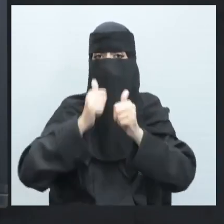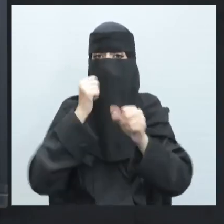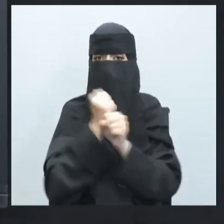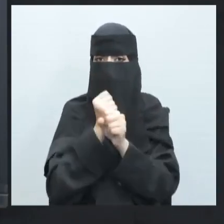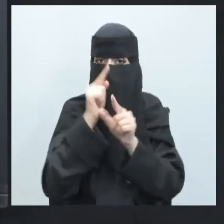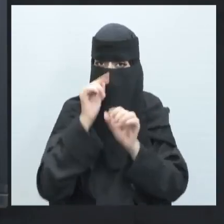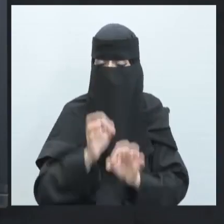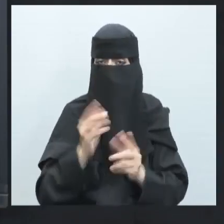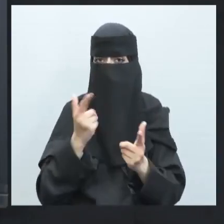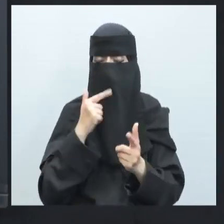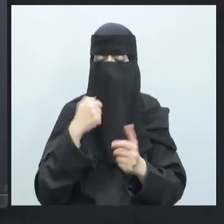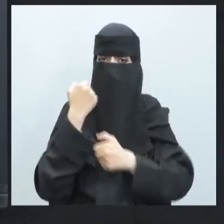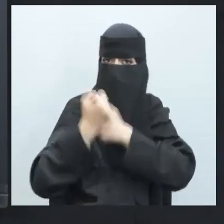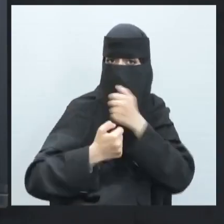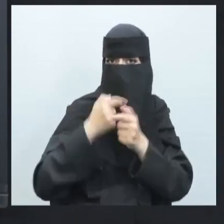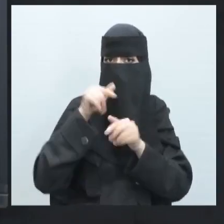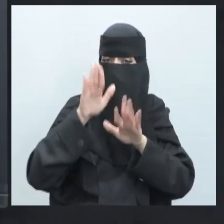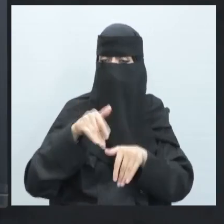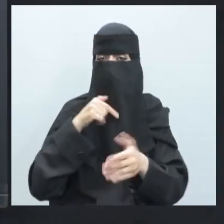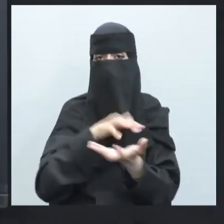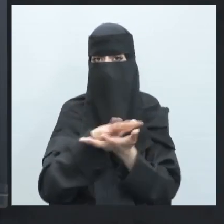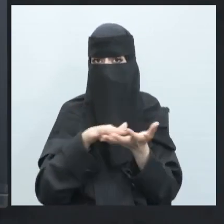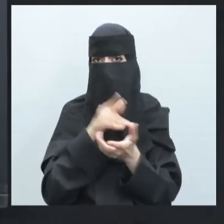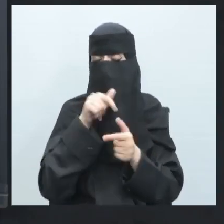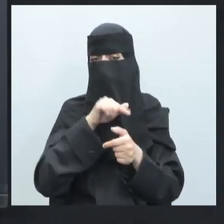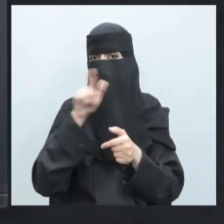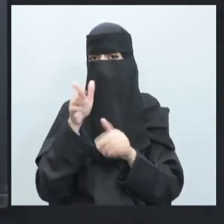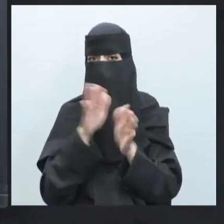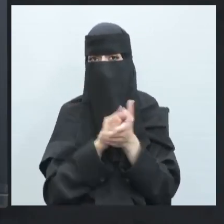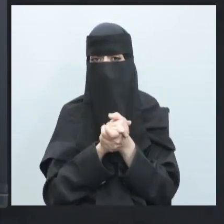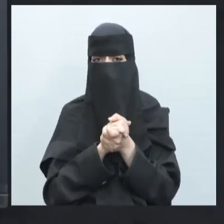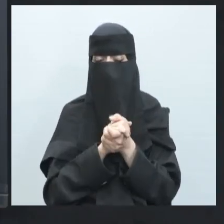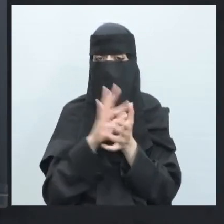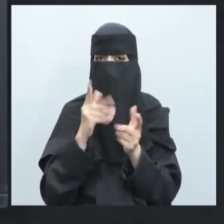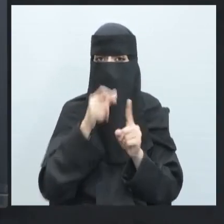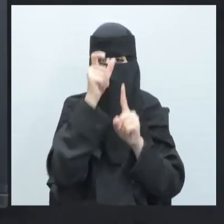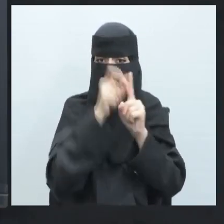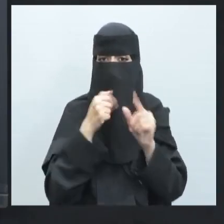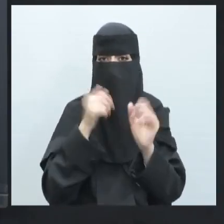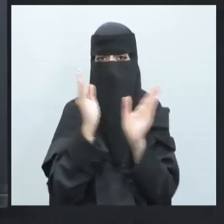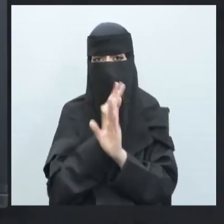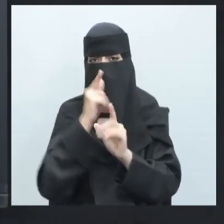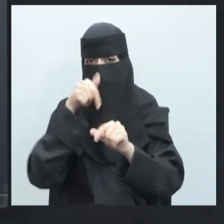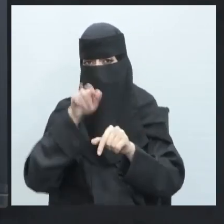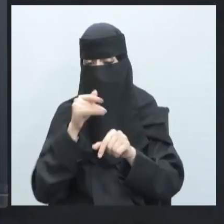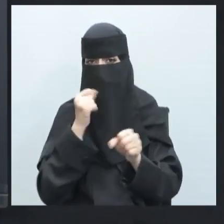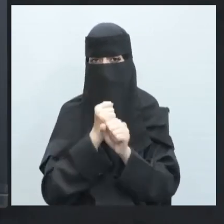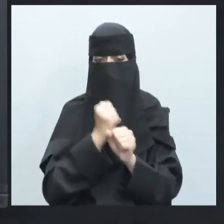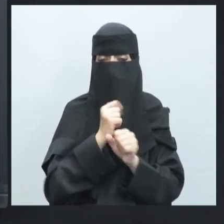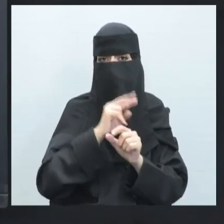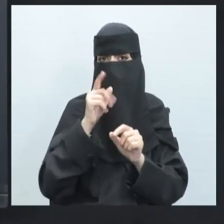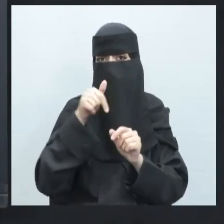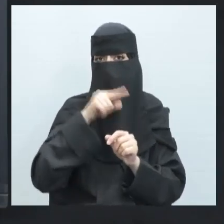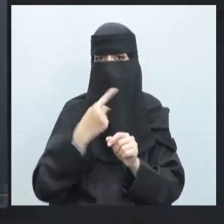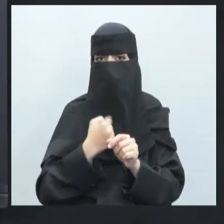ولكن وقد يجتهد وقد يقع في الاخطاء وقد عمله يكون مخالف قد ينجز العمل ولكن بطريقه